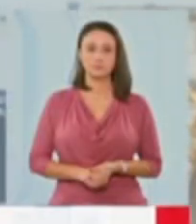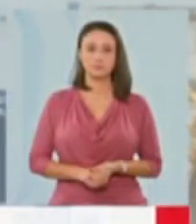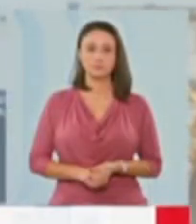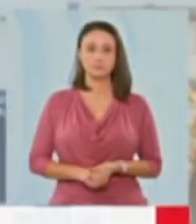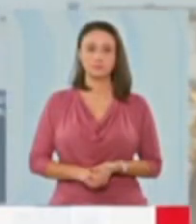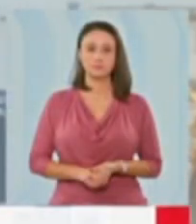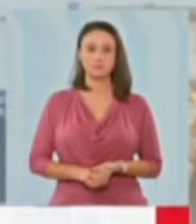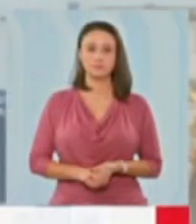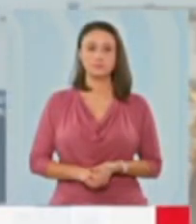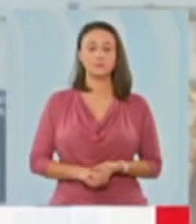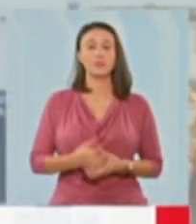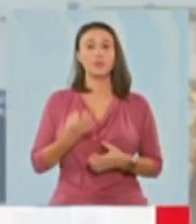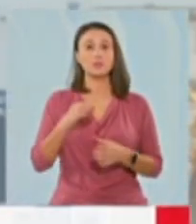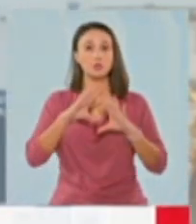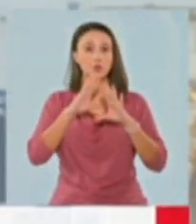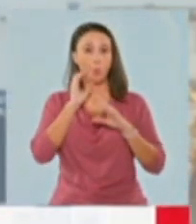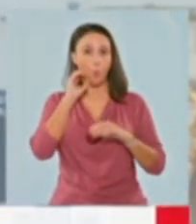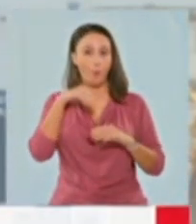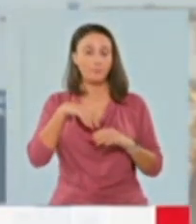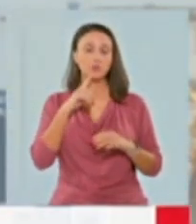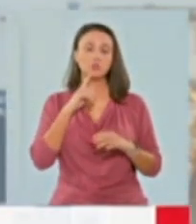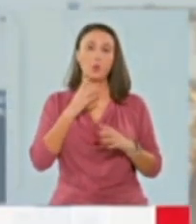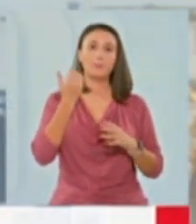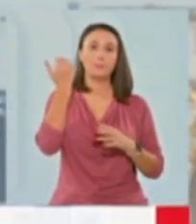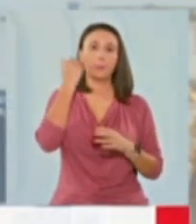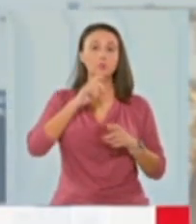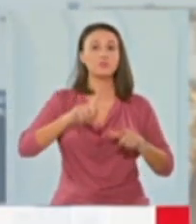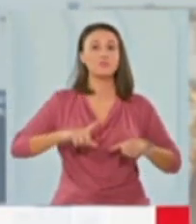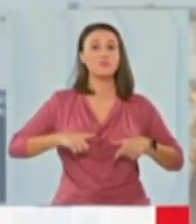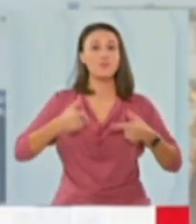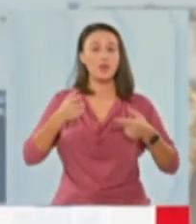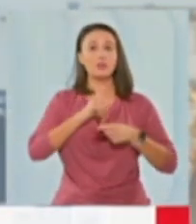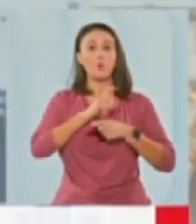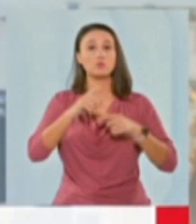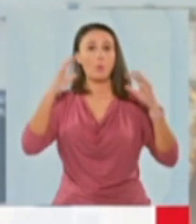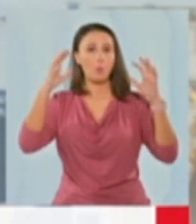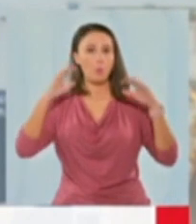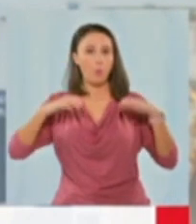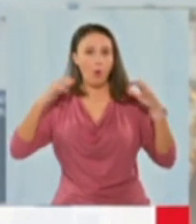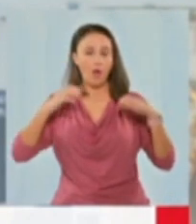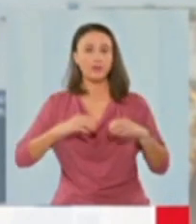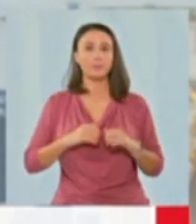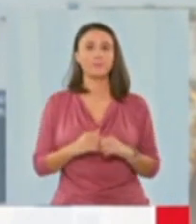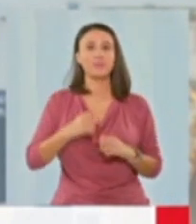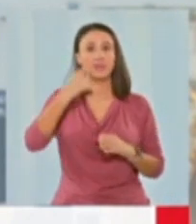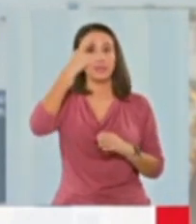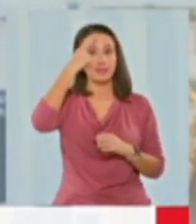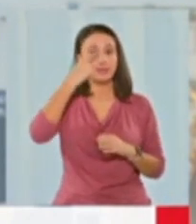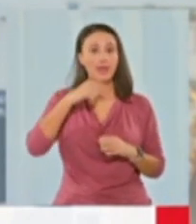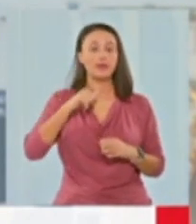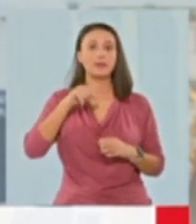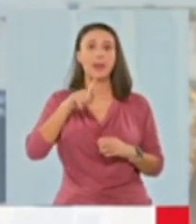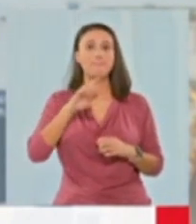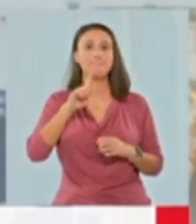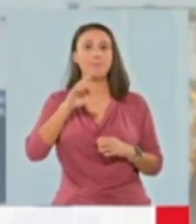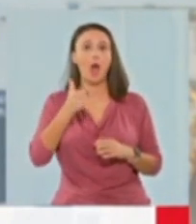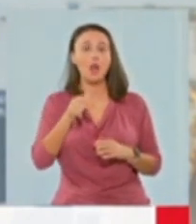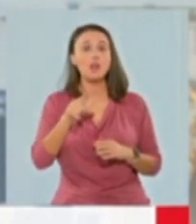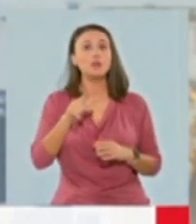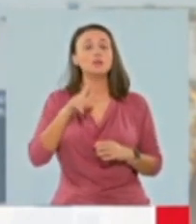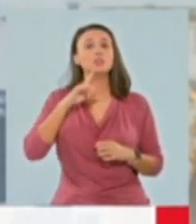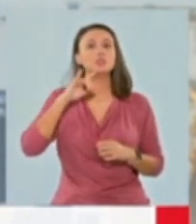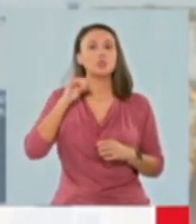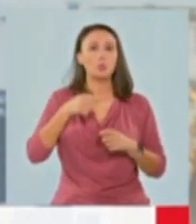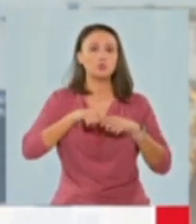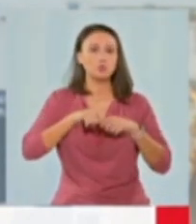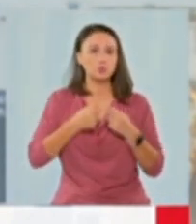Zeci de oameni și-au pierdut viața în India și Nepal din cauza inundațiilor și a alunecărilor de teren generate de ploile abundente. Acestea au distrus mai multe drumuri, căi ferate